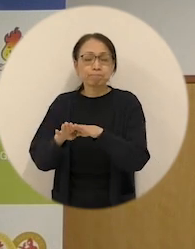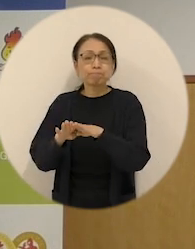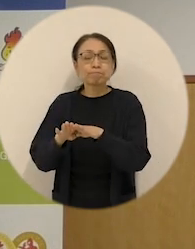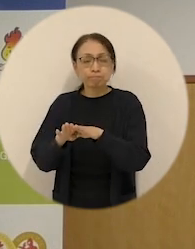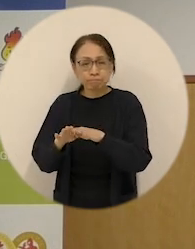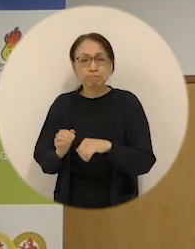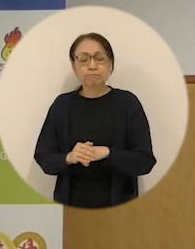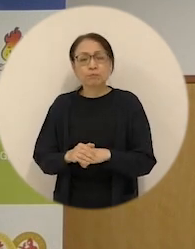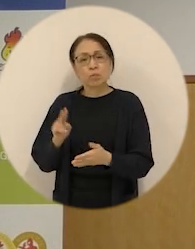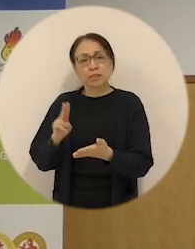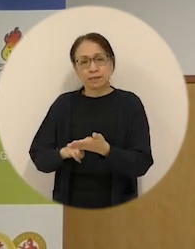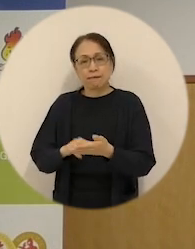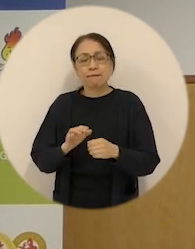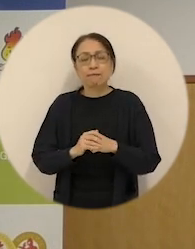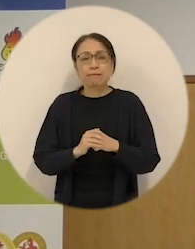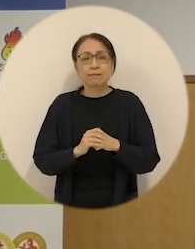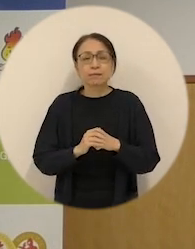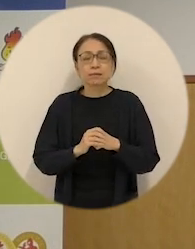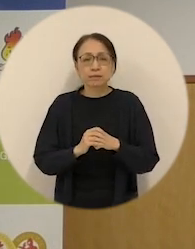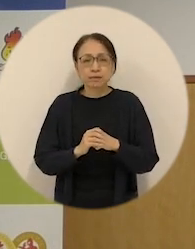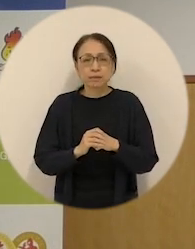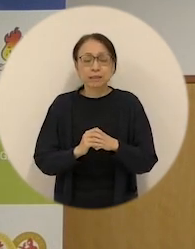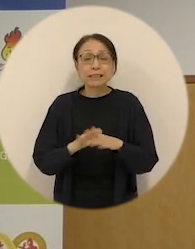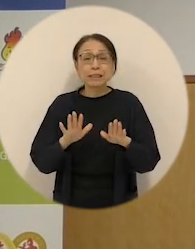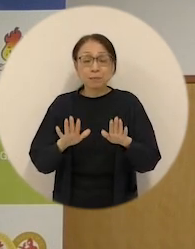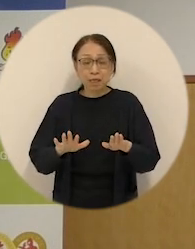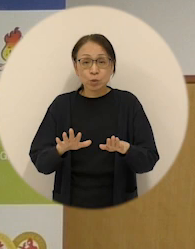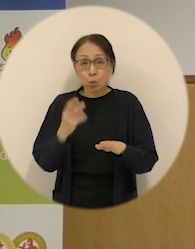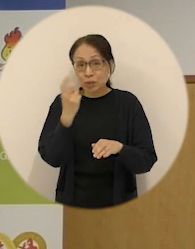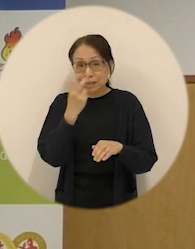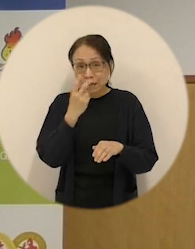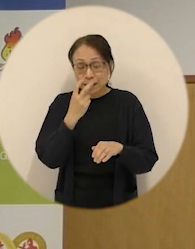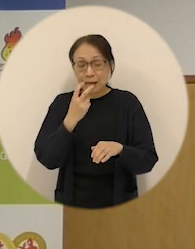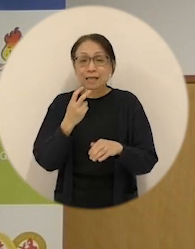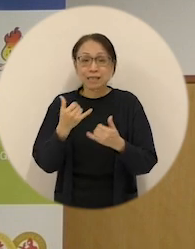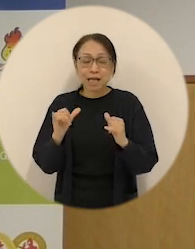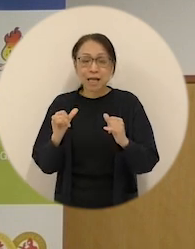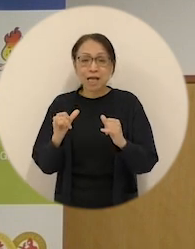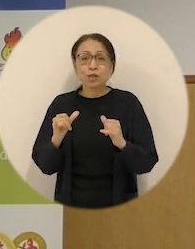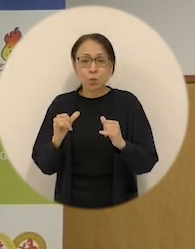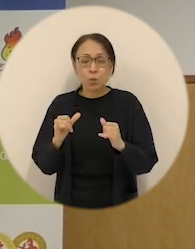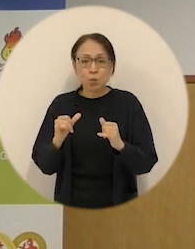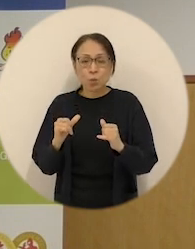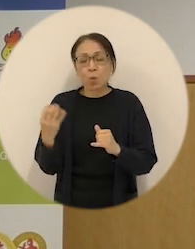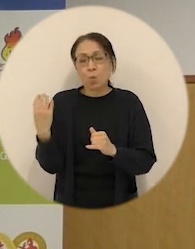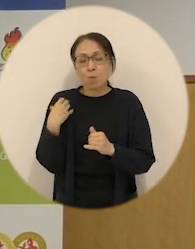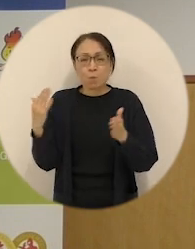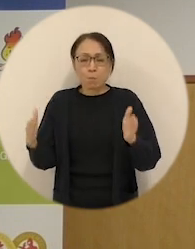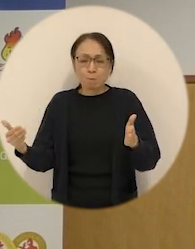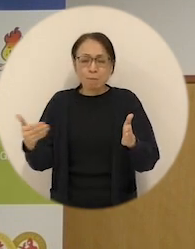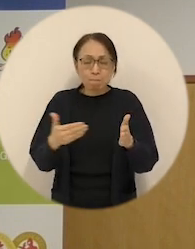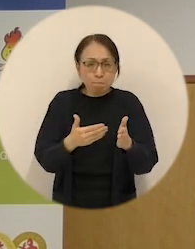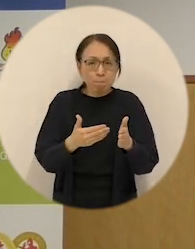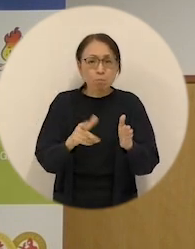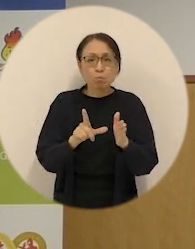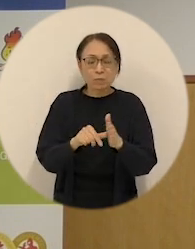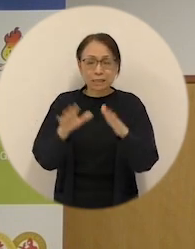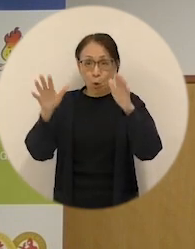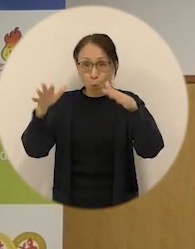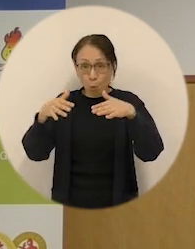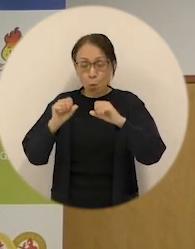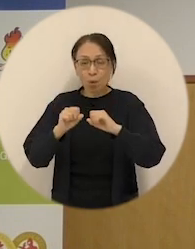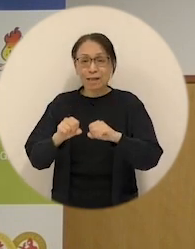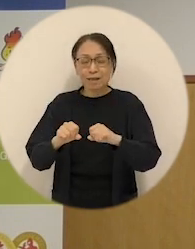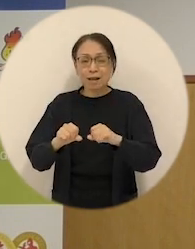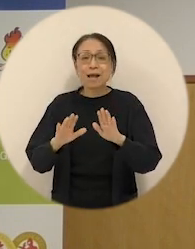が、本案は現在の指定管理者の指定期間満了に伴い公募を行いましたところ、現在管理